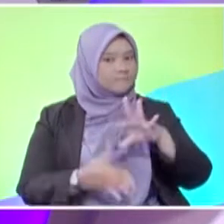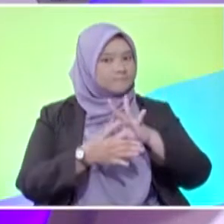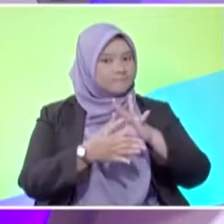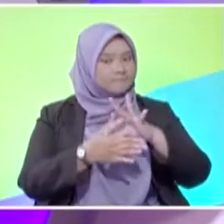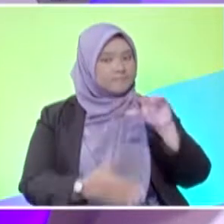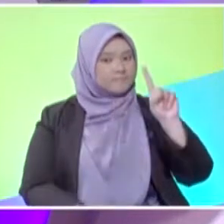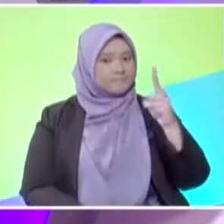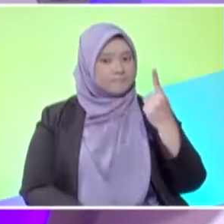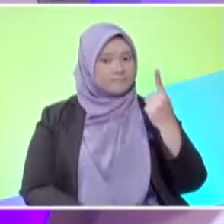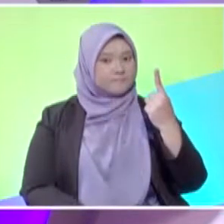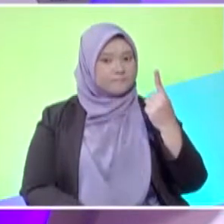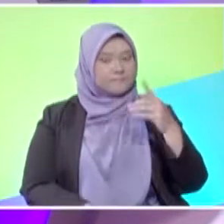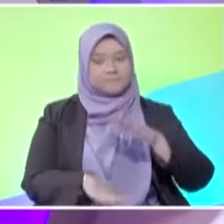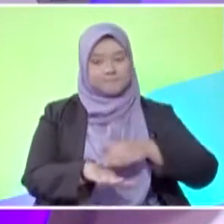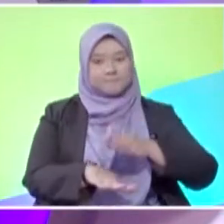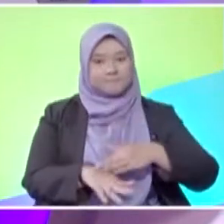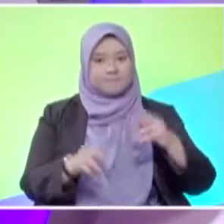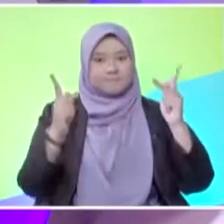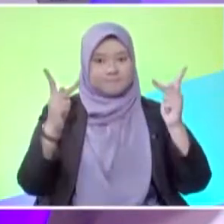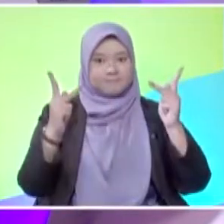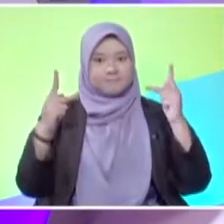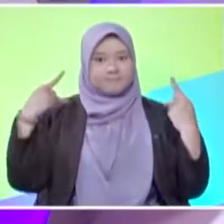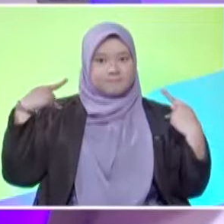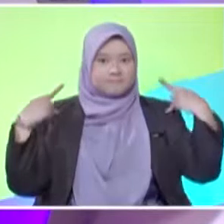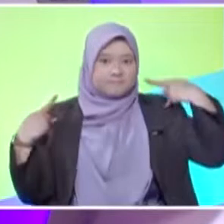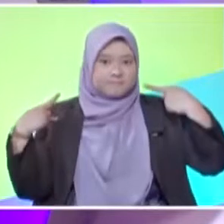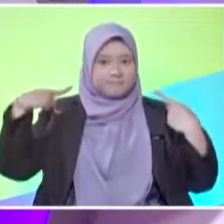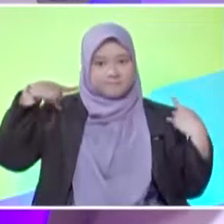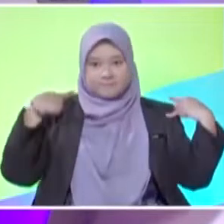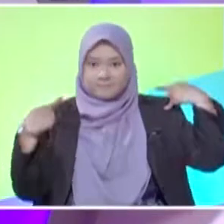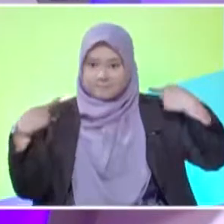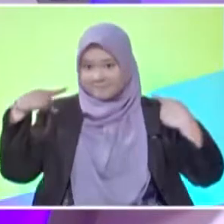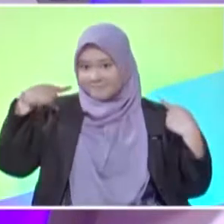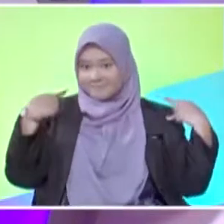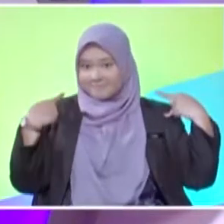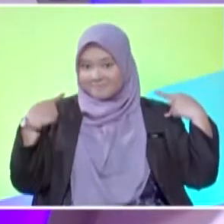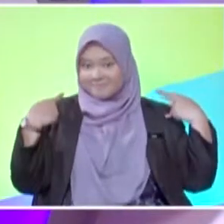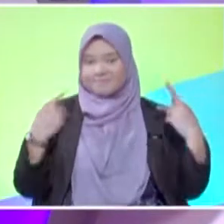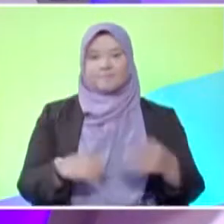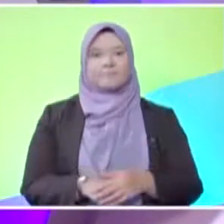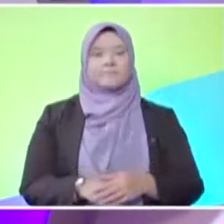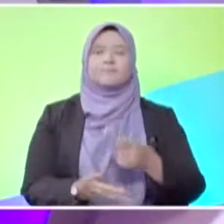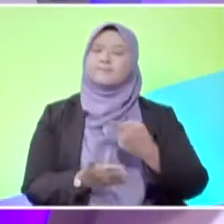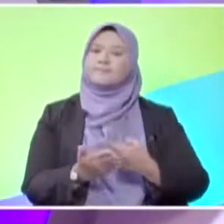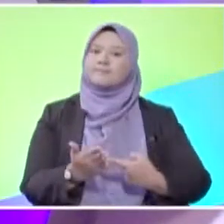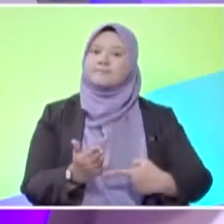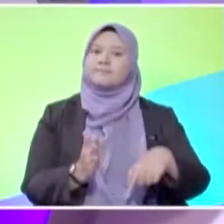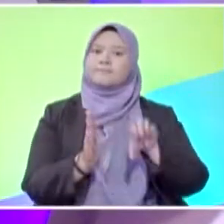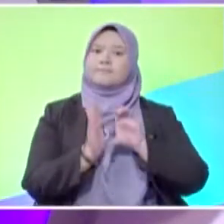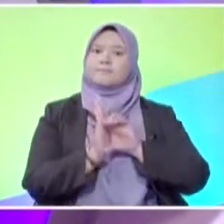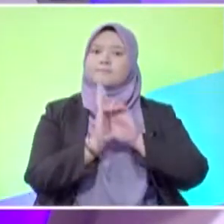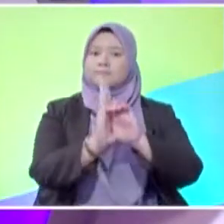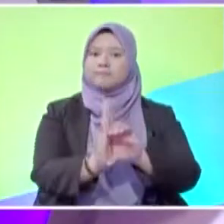Oke kemudian kita mestilah kita tahu kan contoh-contoh daging yang hewan pemakan itu oke yang pertama daging segar